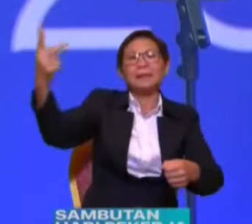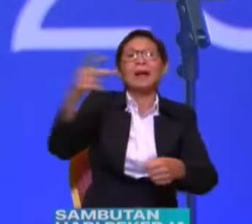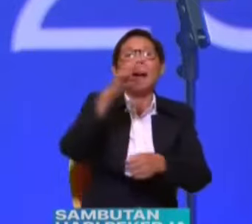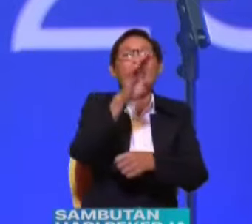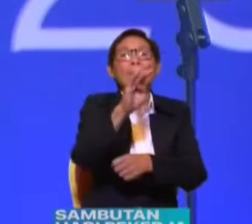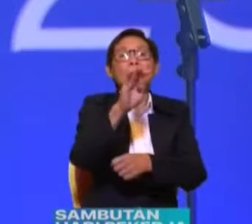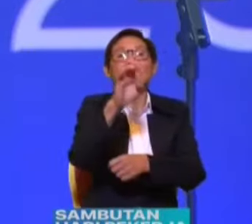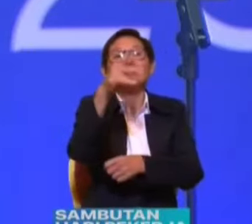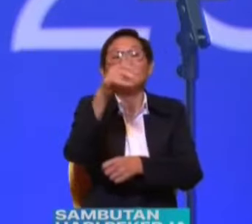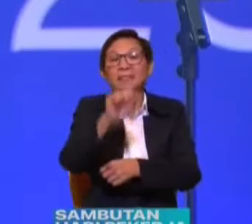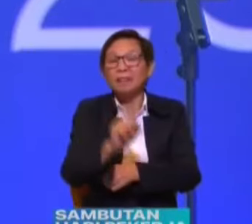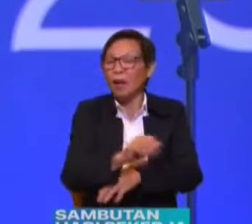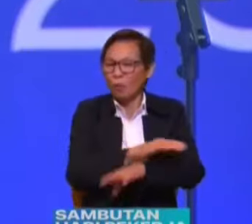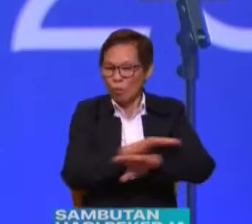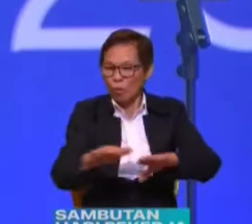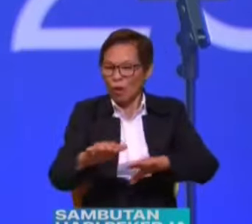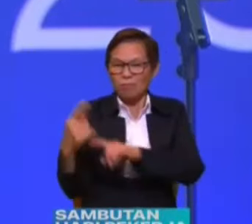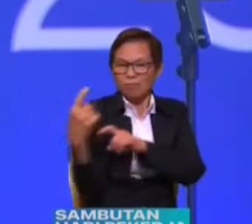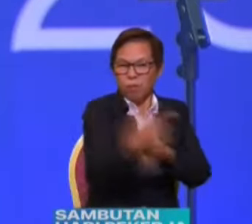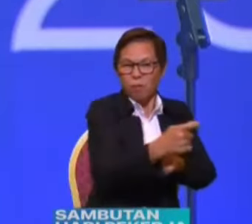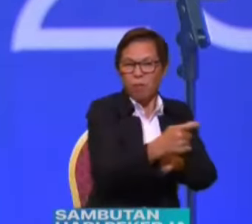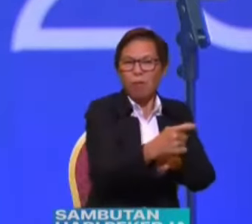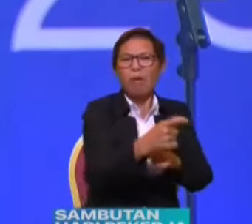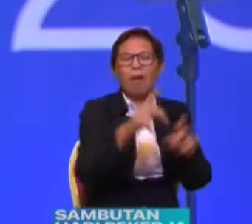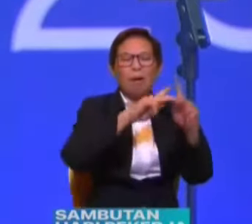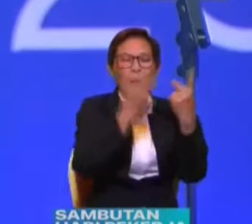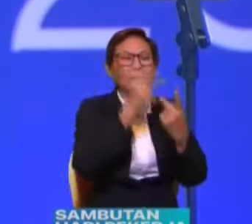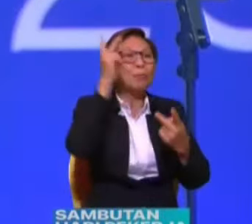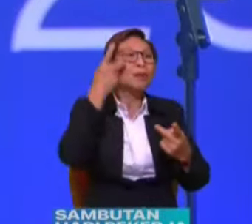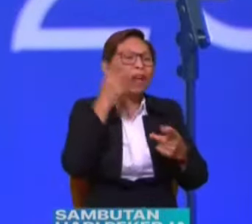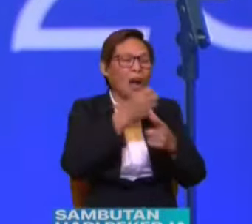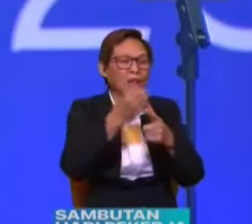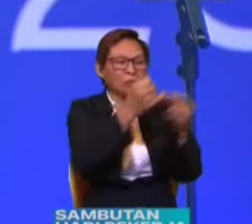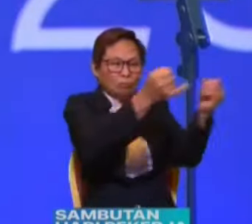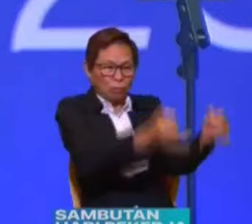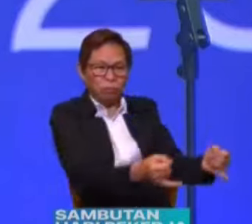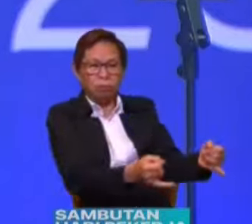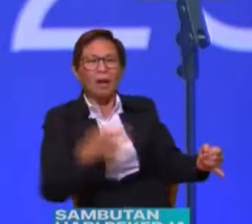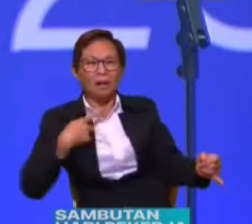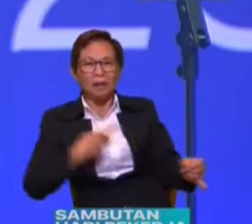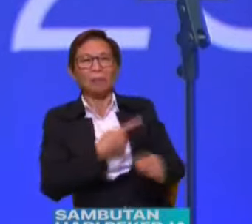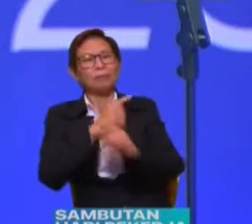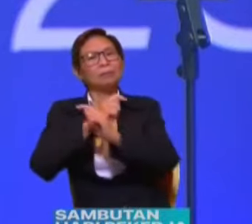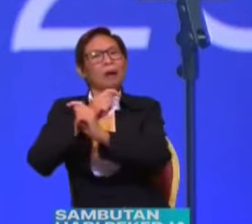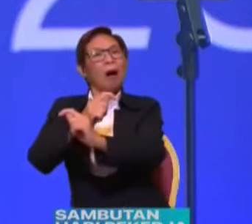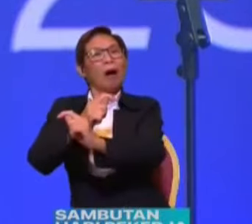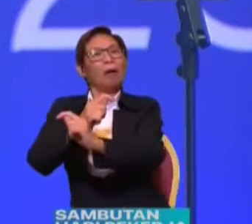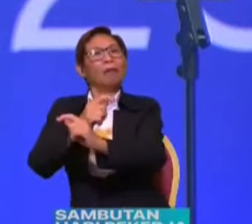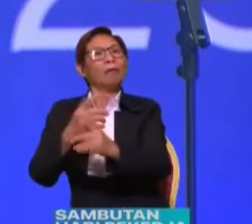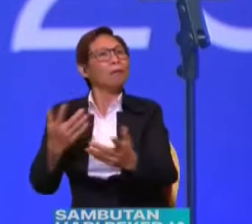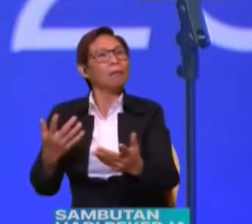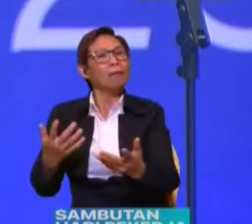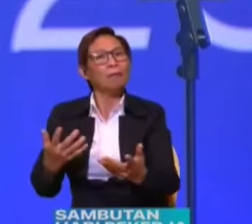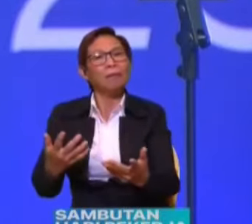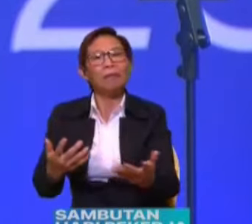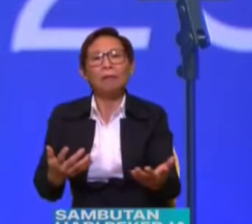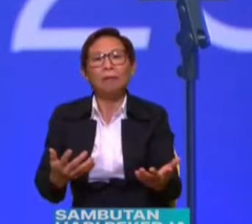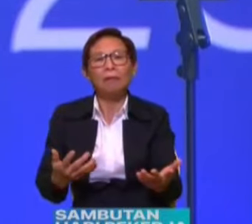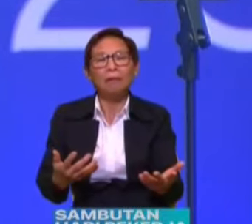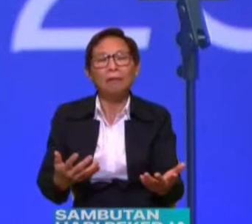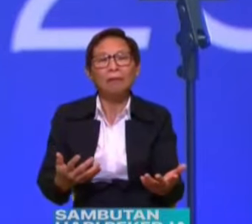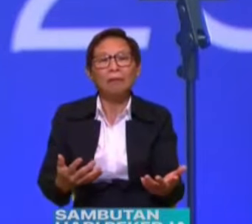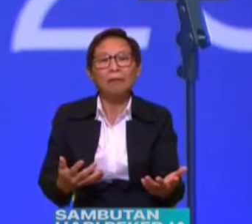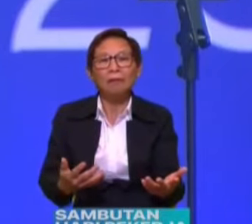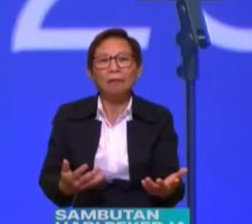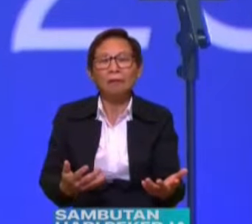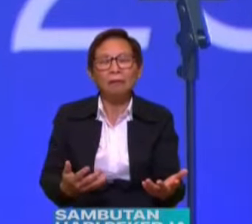tidak kepada parti politik dan orang-orang individu. Itu pun pertahan. Ya, sudah bukan